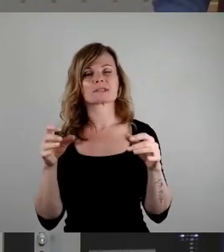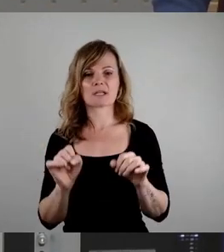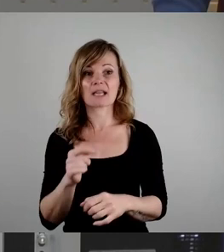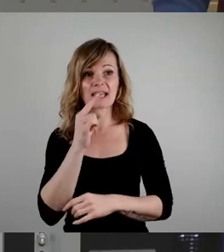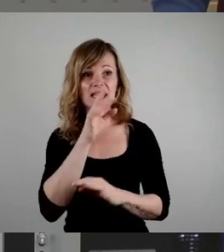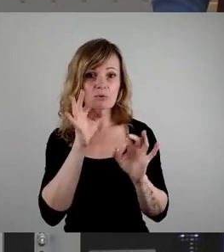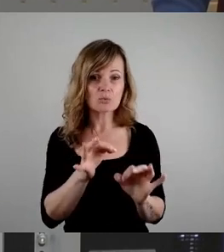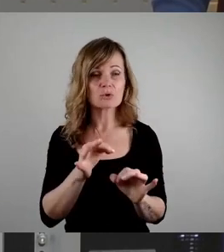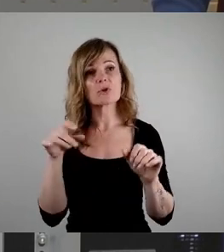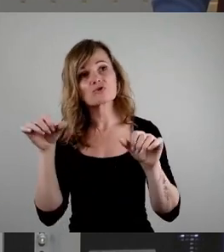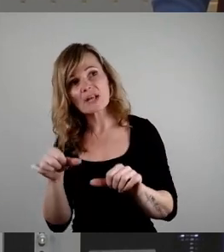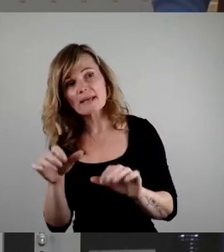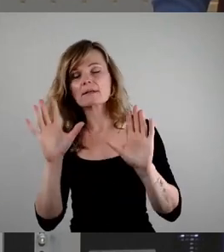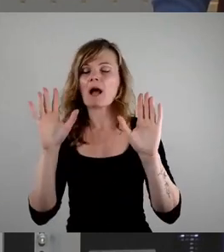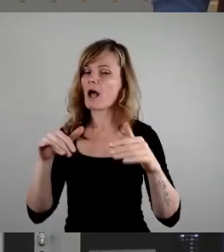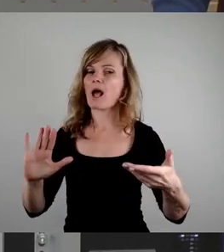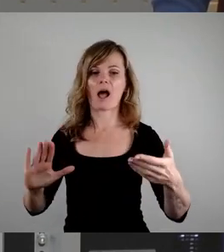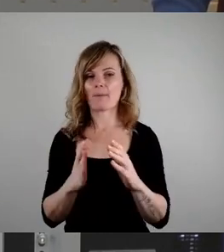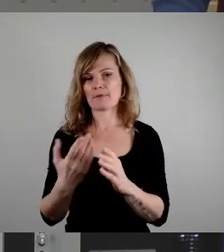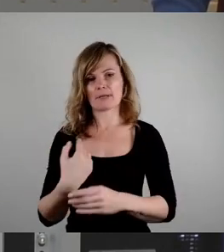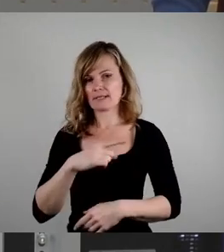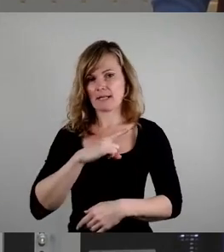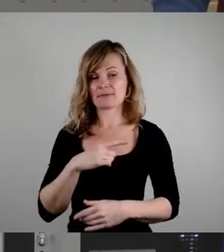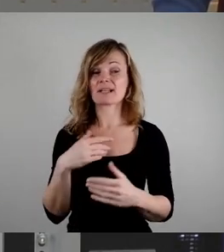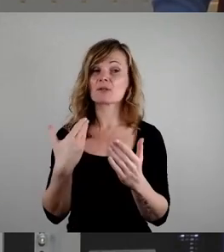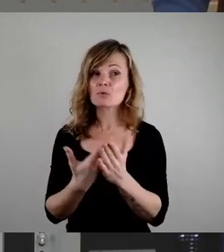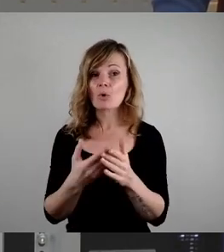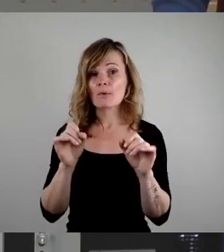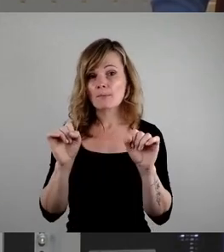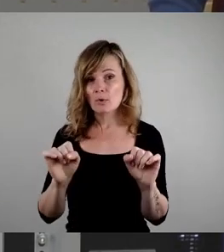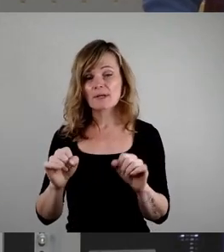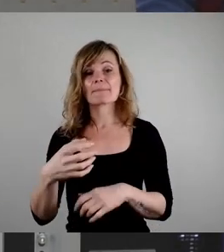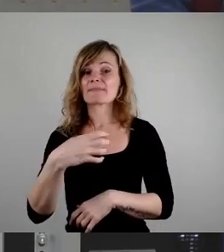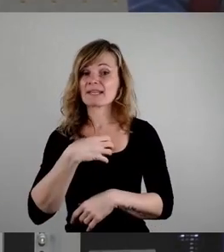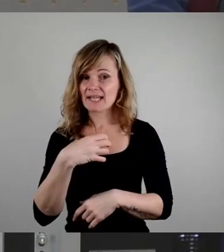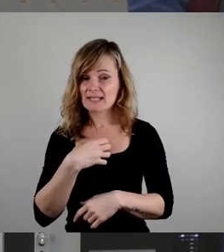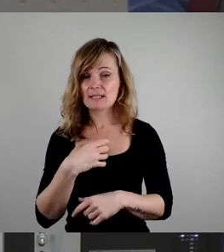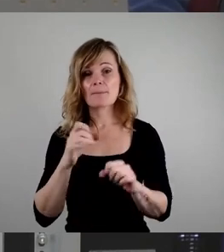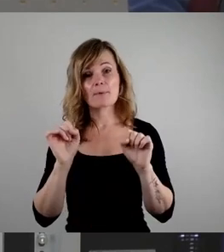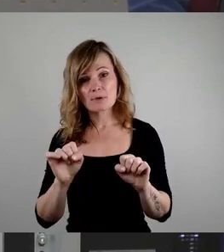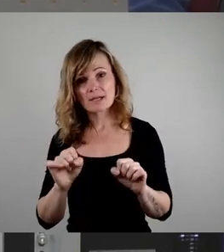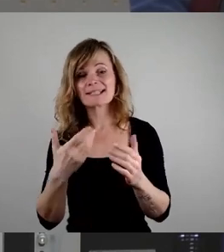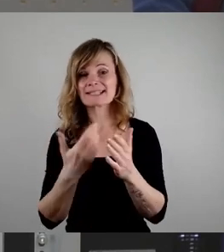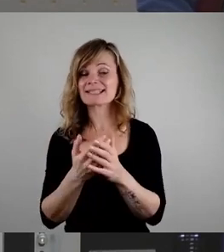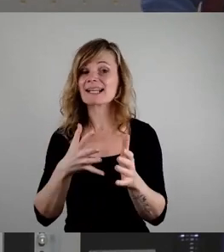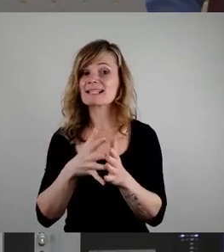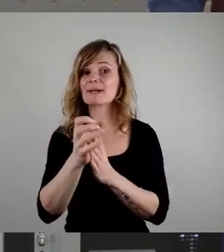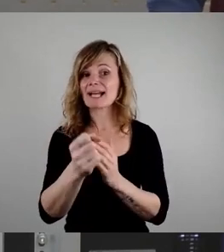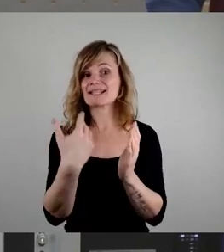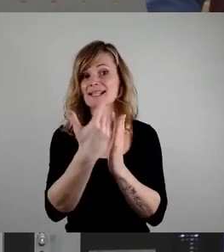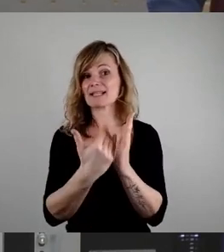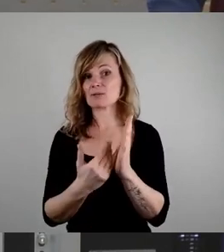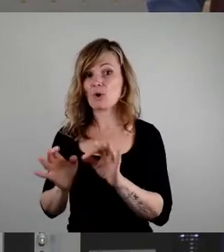Ganze abkürzen. Diese Möglichkeit, dass Dresden die Möglichkeit hat, eine Transparenzsatzung einzuführen und